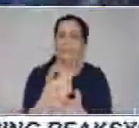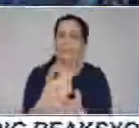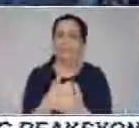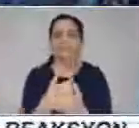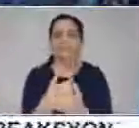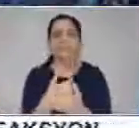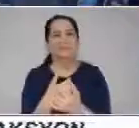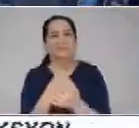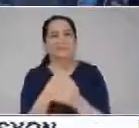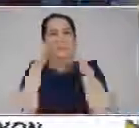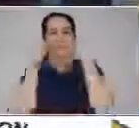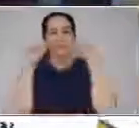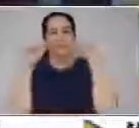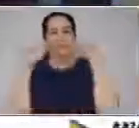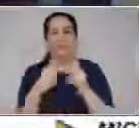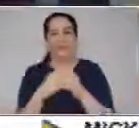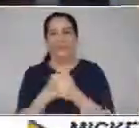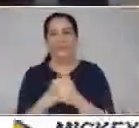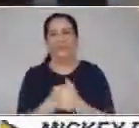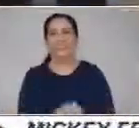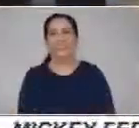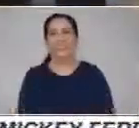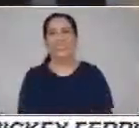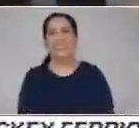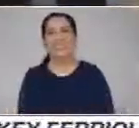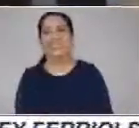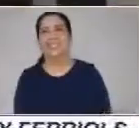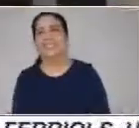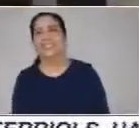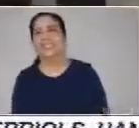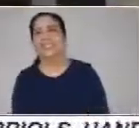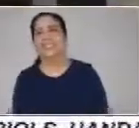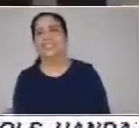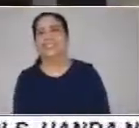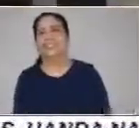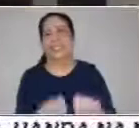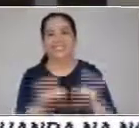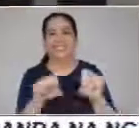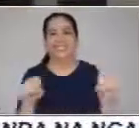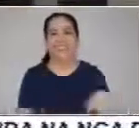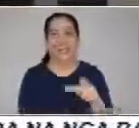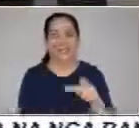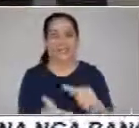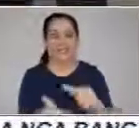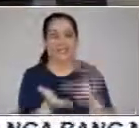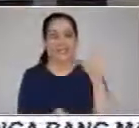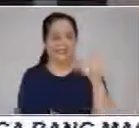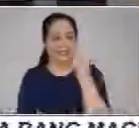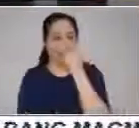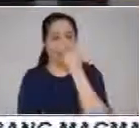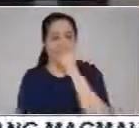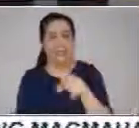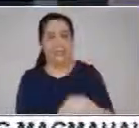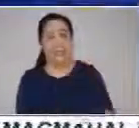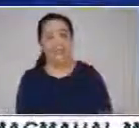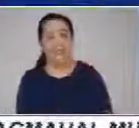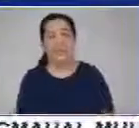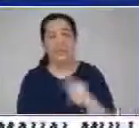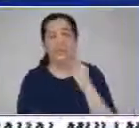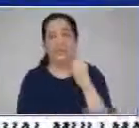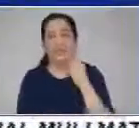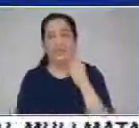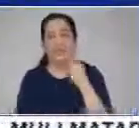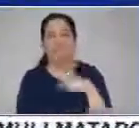The Philippine Daily Inquirer. Pressure mounts to sign vaccine deals. Sa Philippine Star,